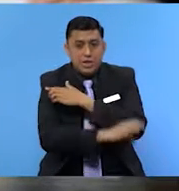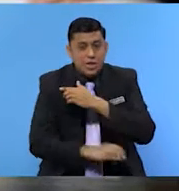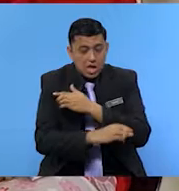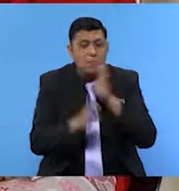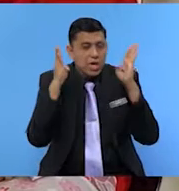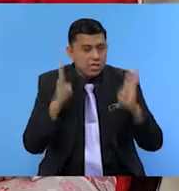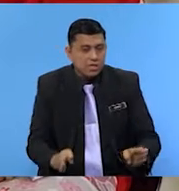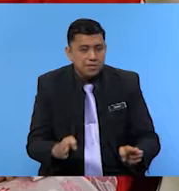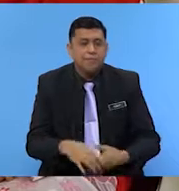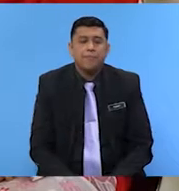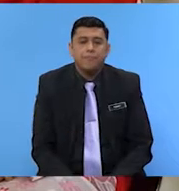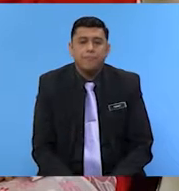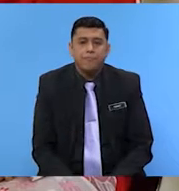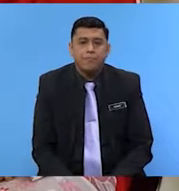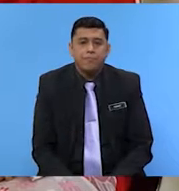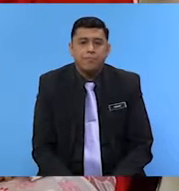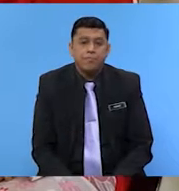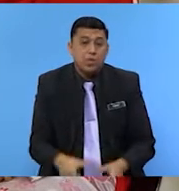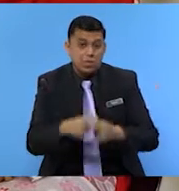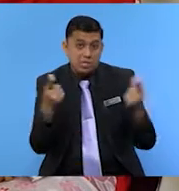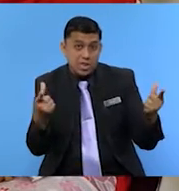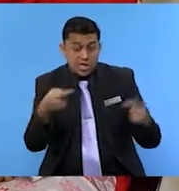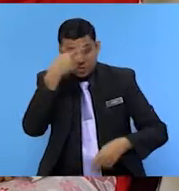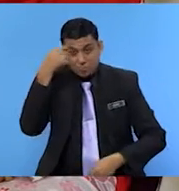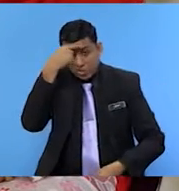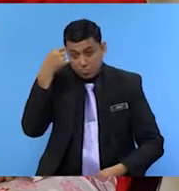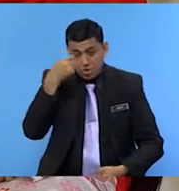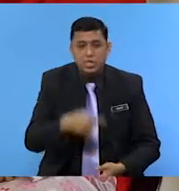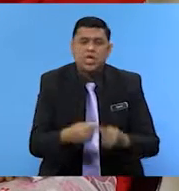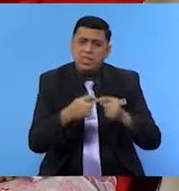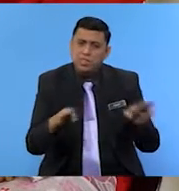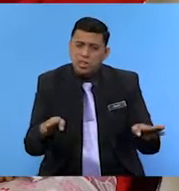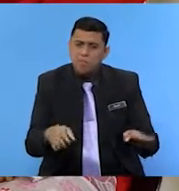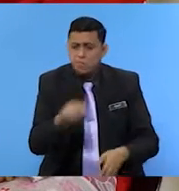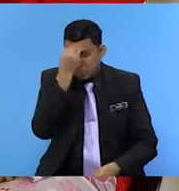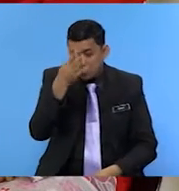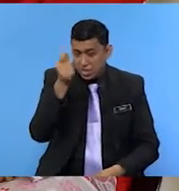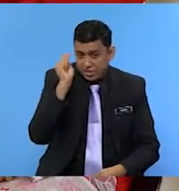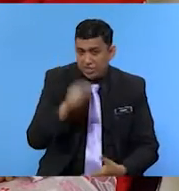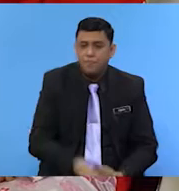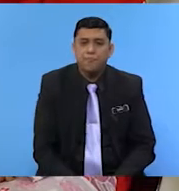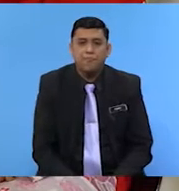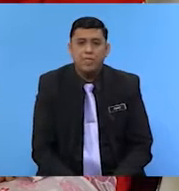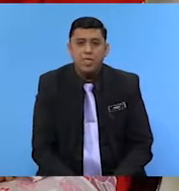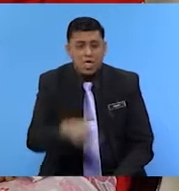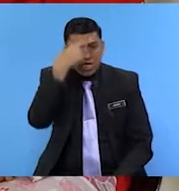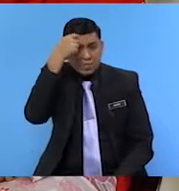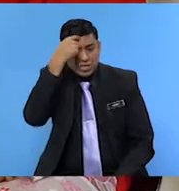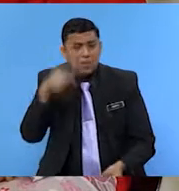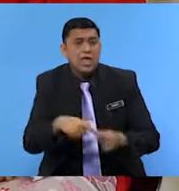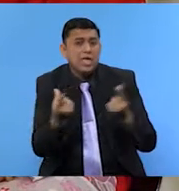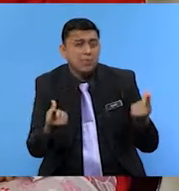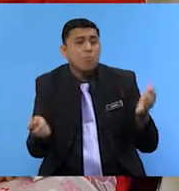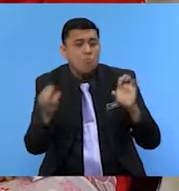Cikgu Norhana. Okey, sama. Baik, Cikgu Roslinda, selain daripada faktor-faktor yang telah dikemukakan tadi, mungkin ada faktor-faktor lain yang